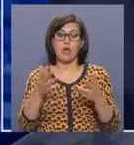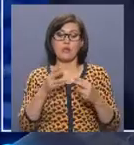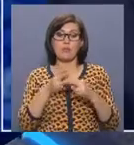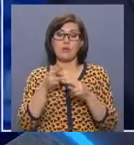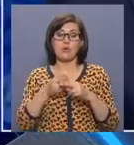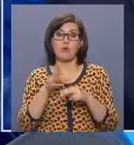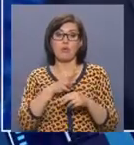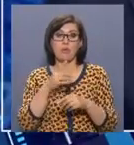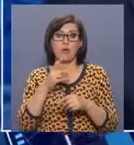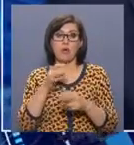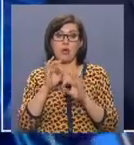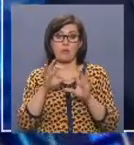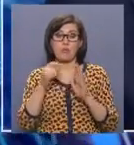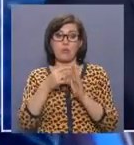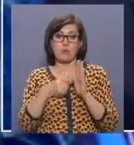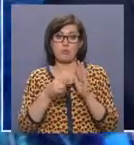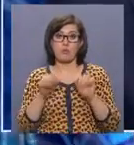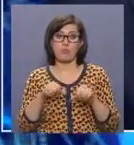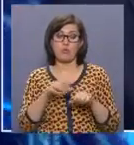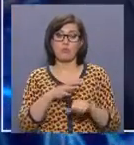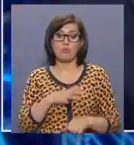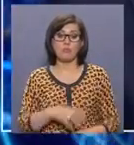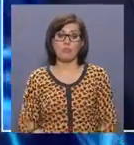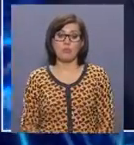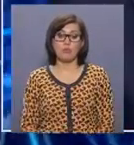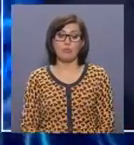тап болдыңыз, асын айтып берсеңіз.